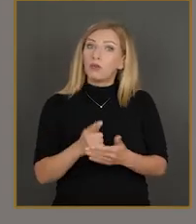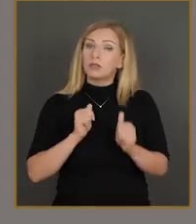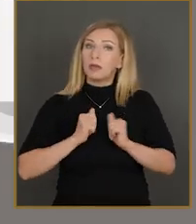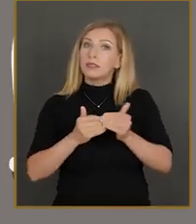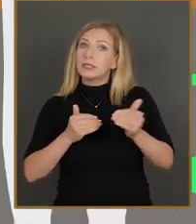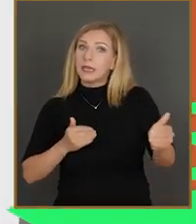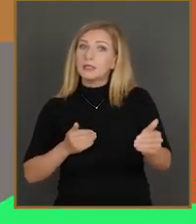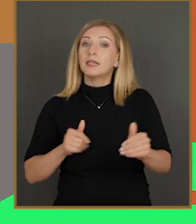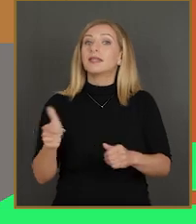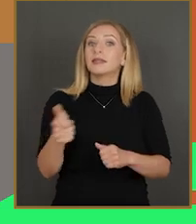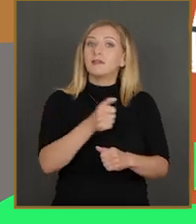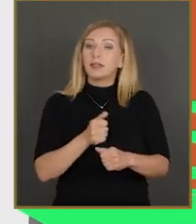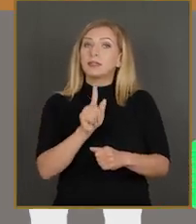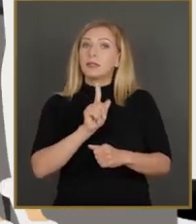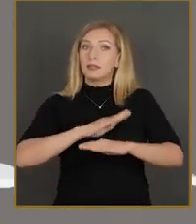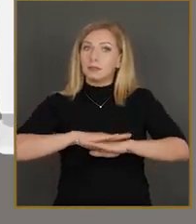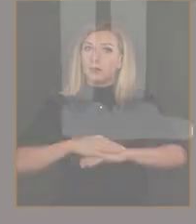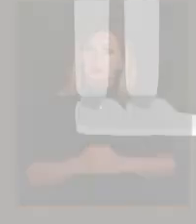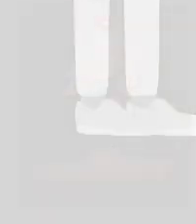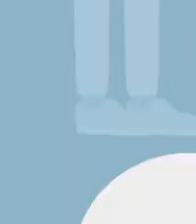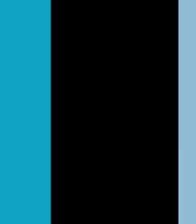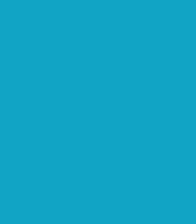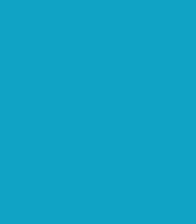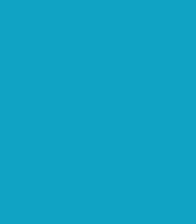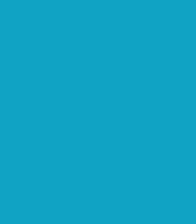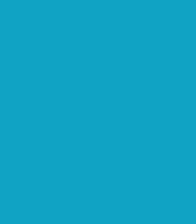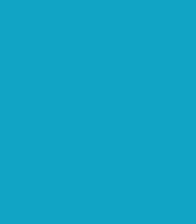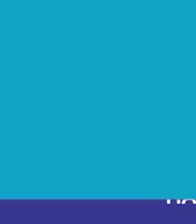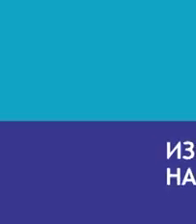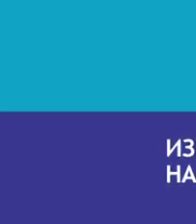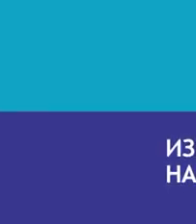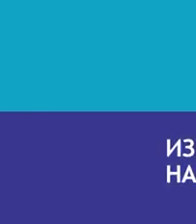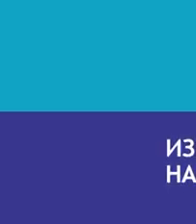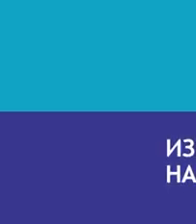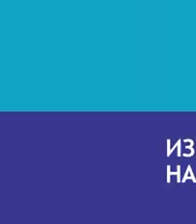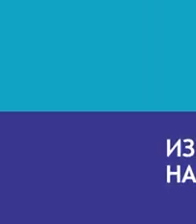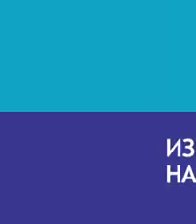отговорни, спазвайте дистанция, дезинфекция, дисциплина. Избираш ти!